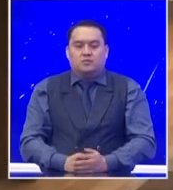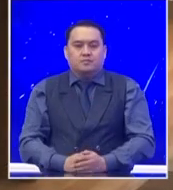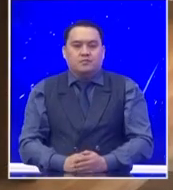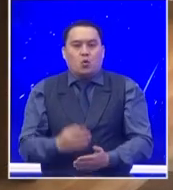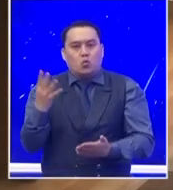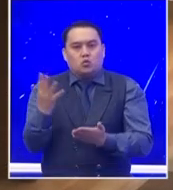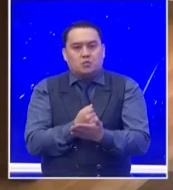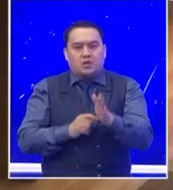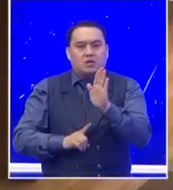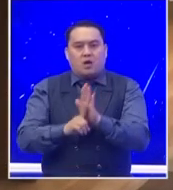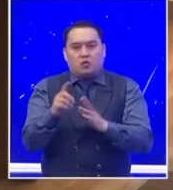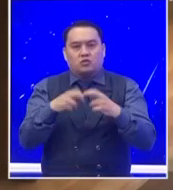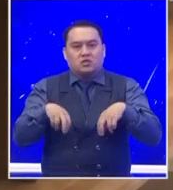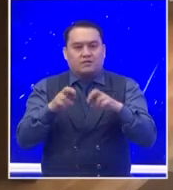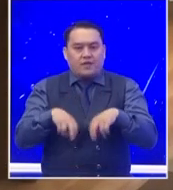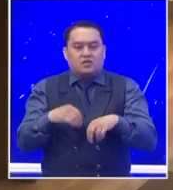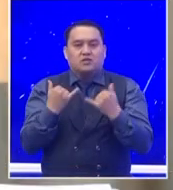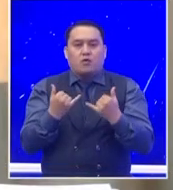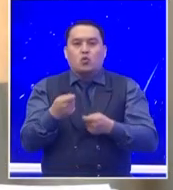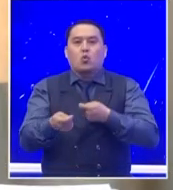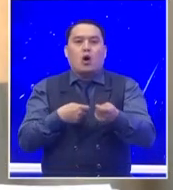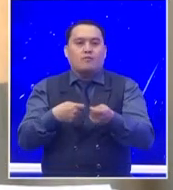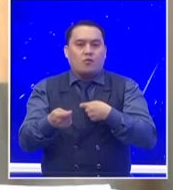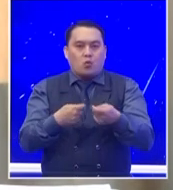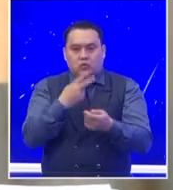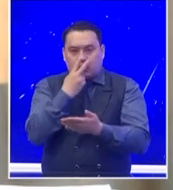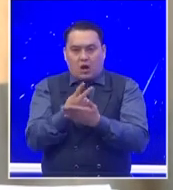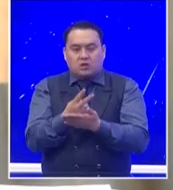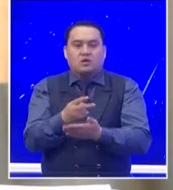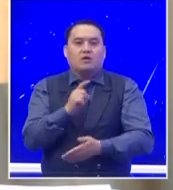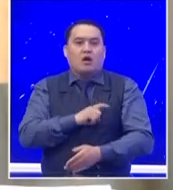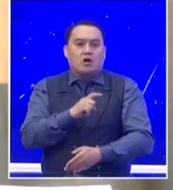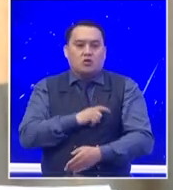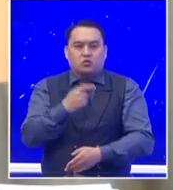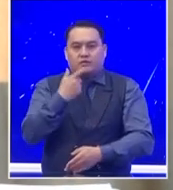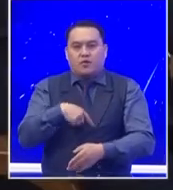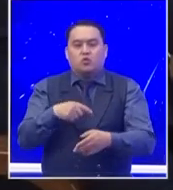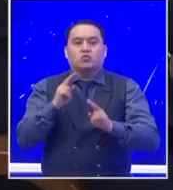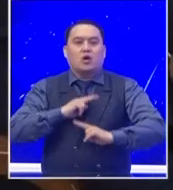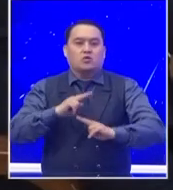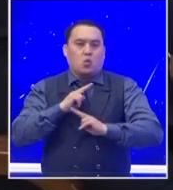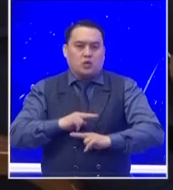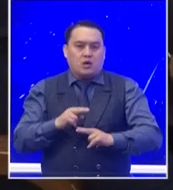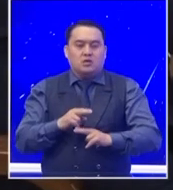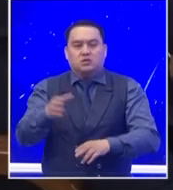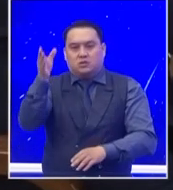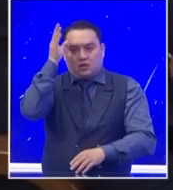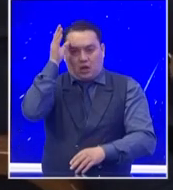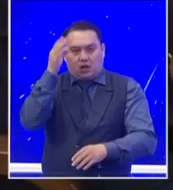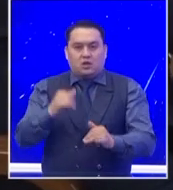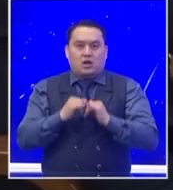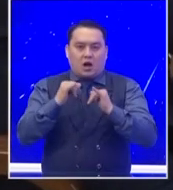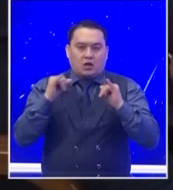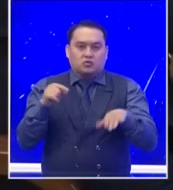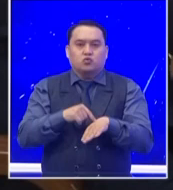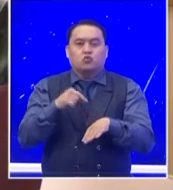Успехи начинающего следователя отмечает ее руководство, указывая на лидерские качества своего сотрудника. К тому же багаж знаний и развитое